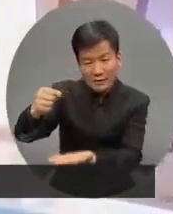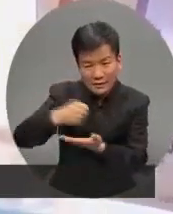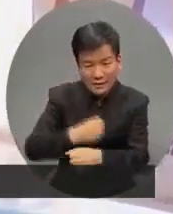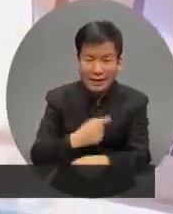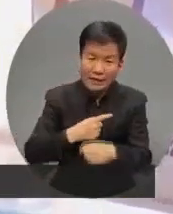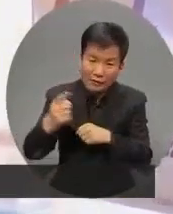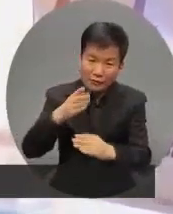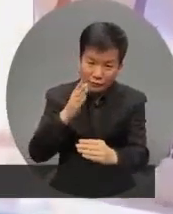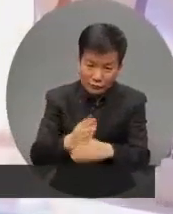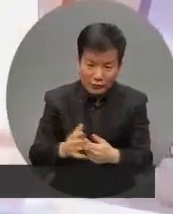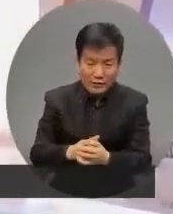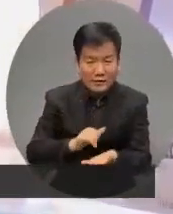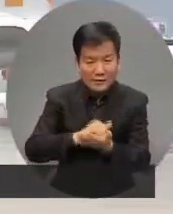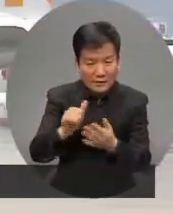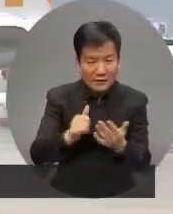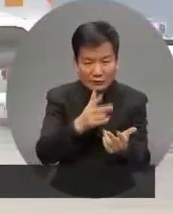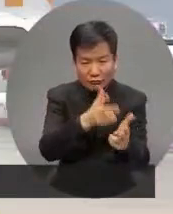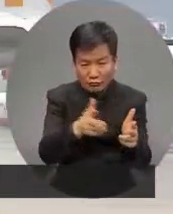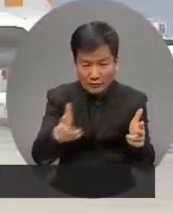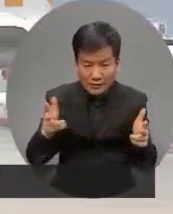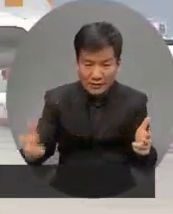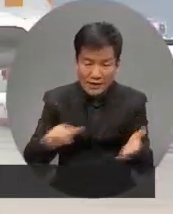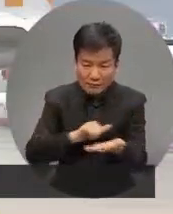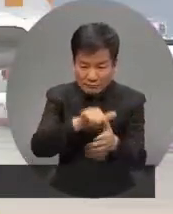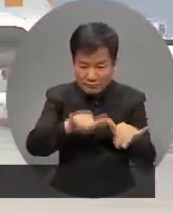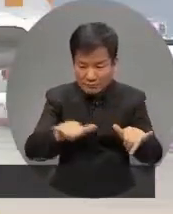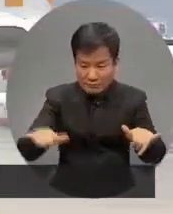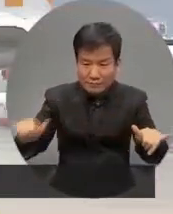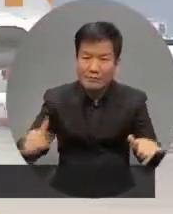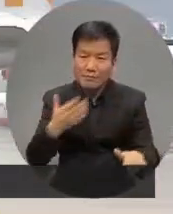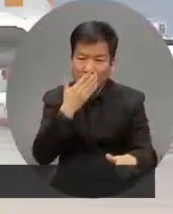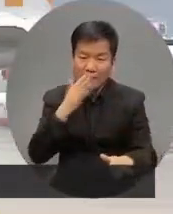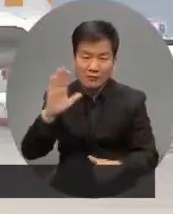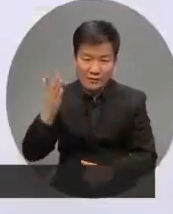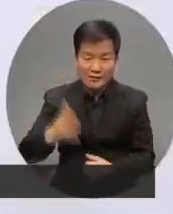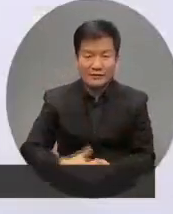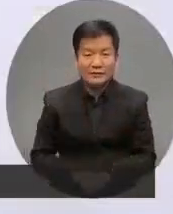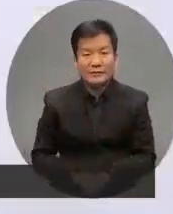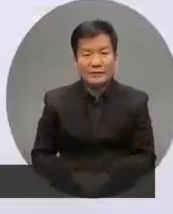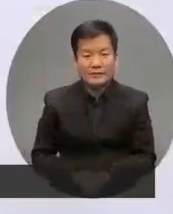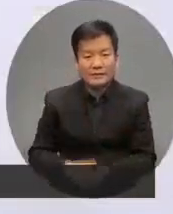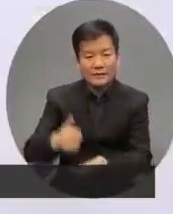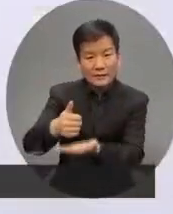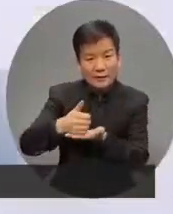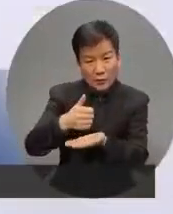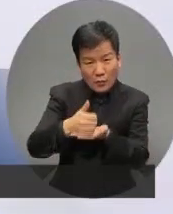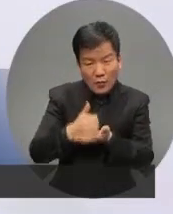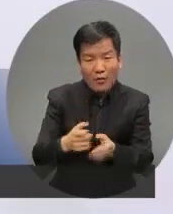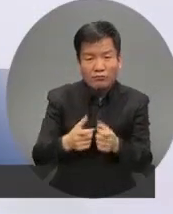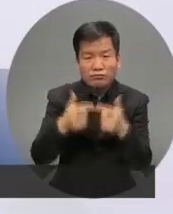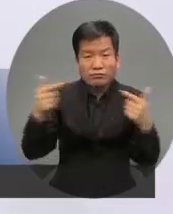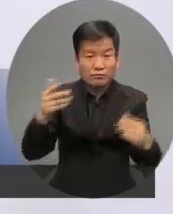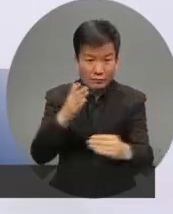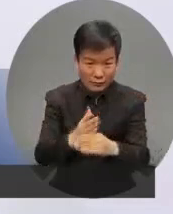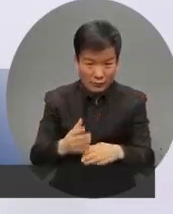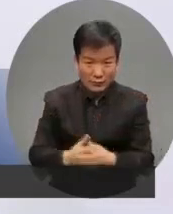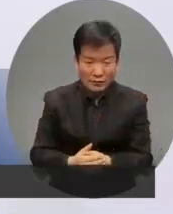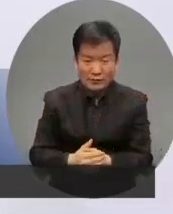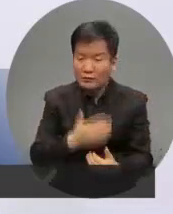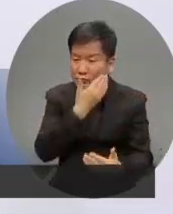내년 중에 항공기 넉 대를 더 세울 공간도 마련됩니다. 이용객이 엄청 늘고 있고요. 그다음에 그